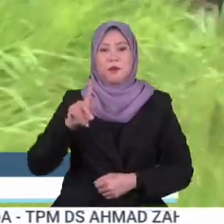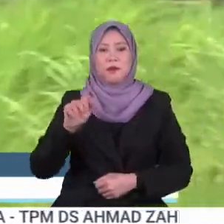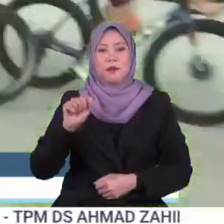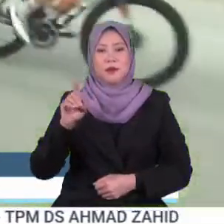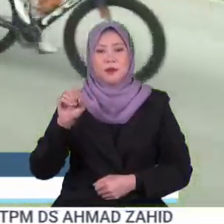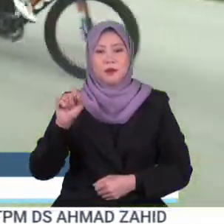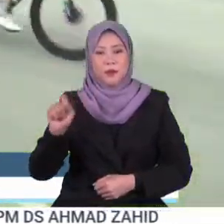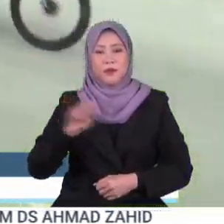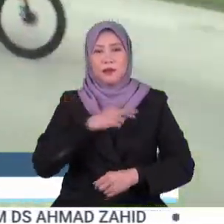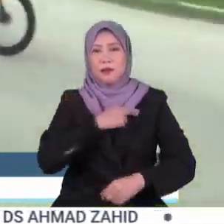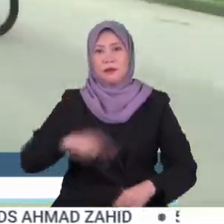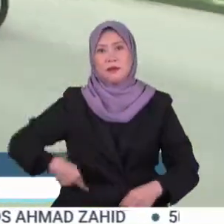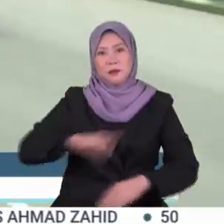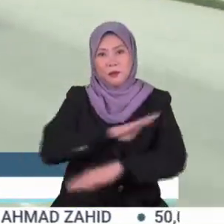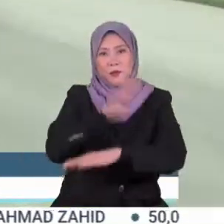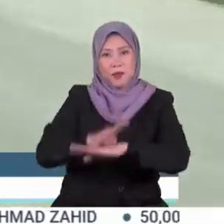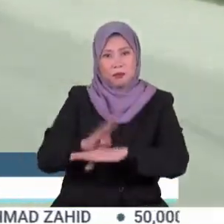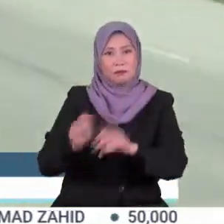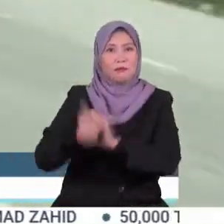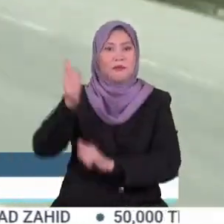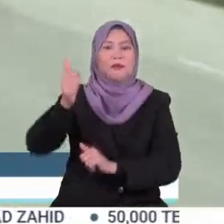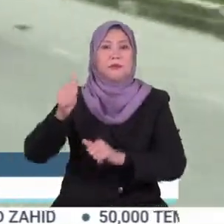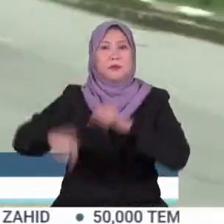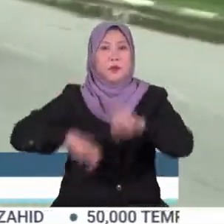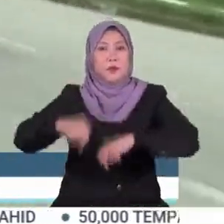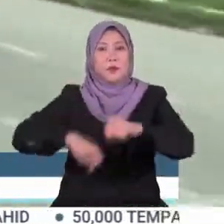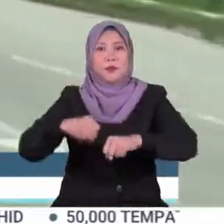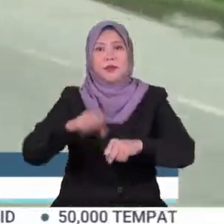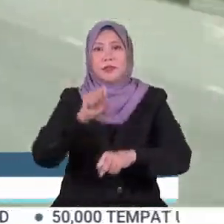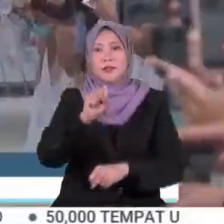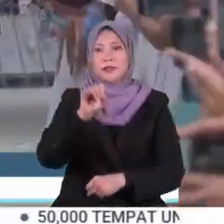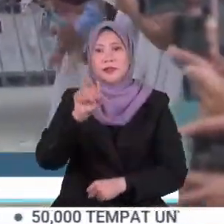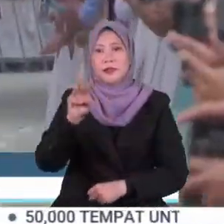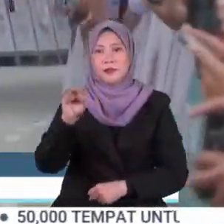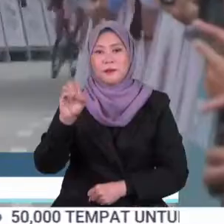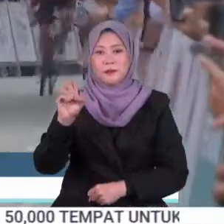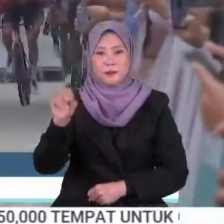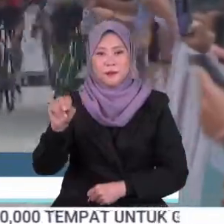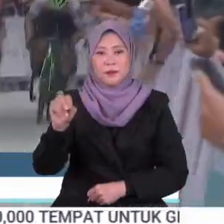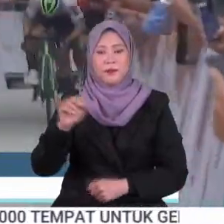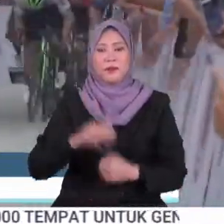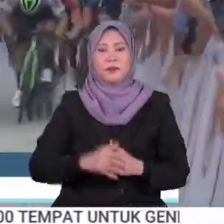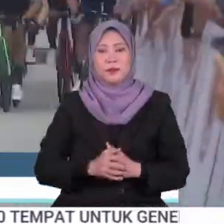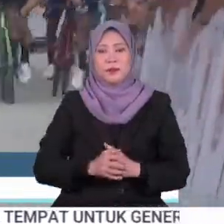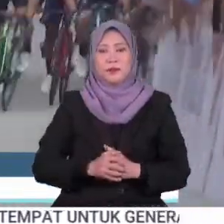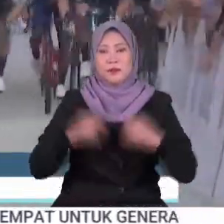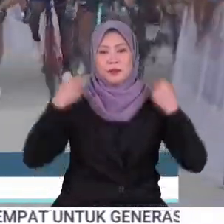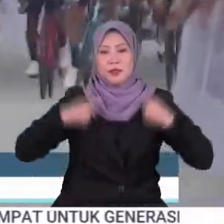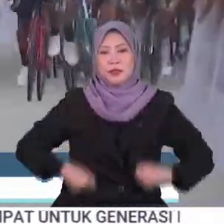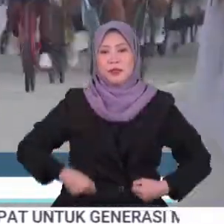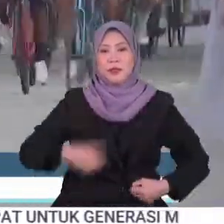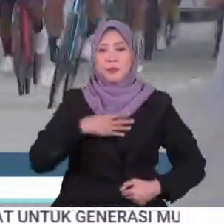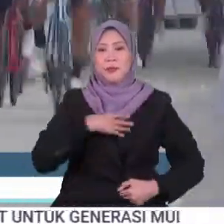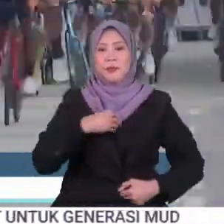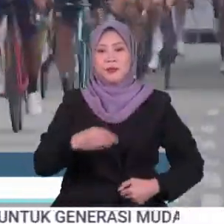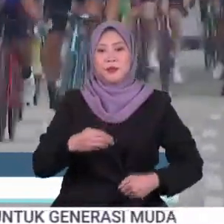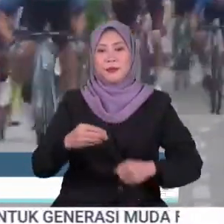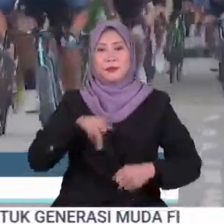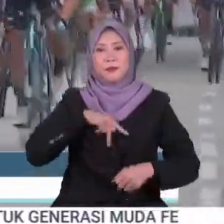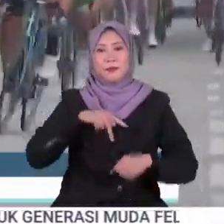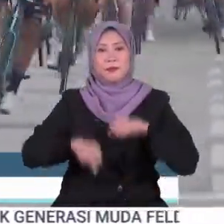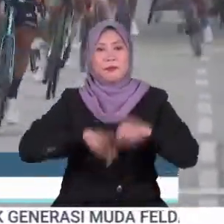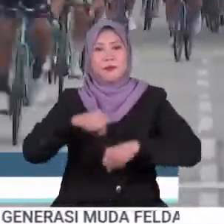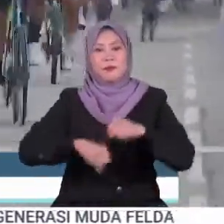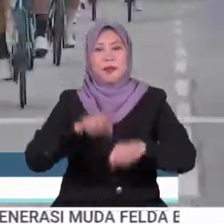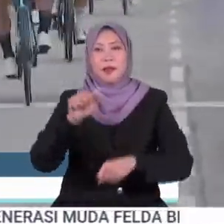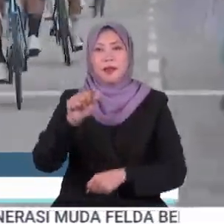juga menjadi milik pasukan Tudor menerusi pelumbanya Simon Pollard. Sementara jersi putih menjadi milik pelumba